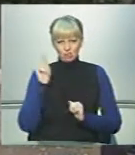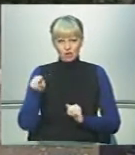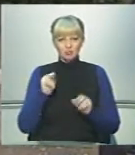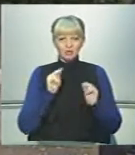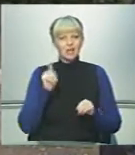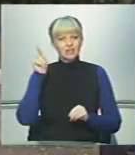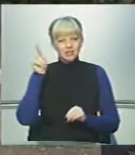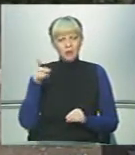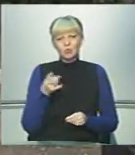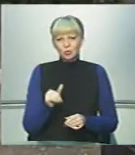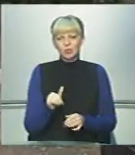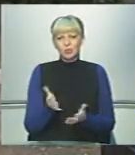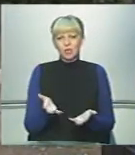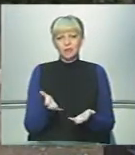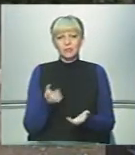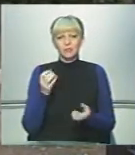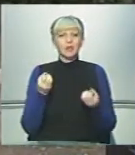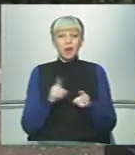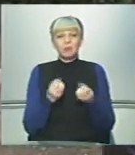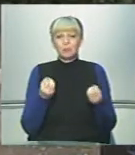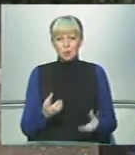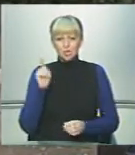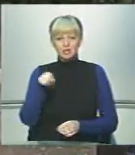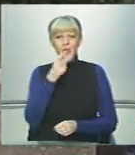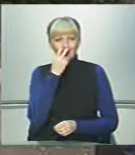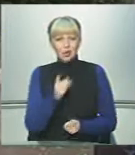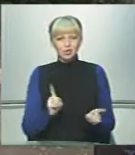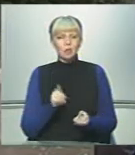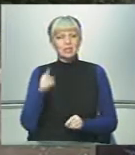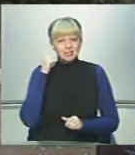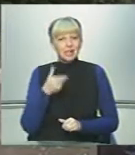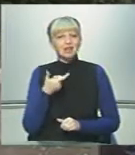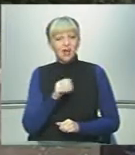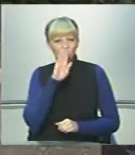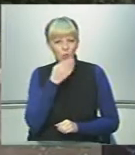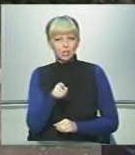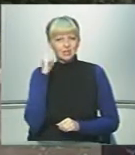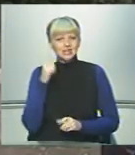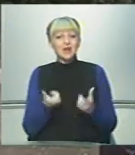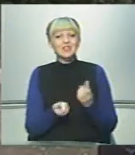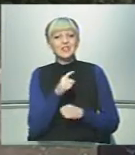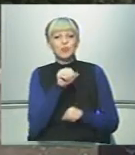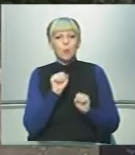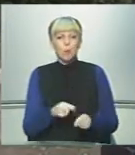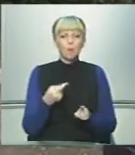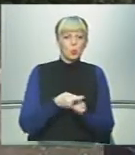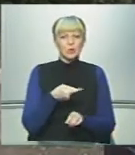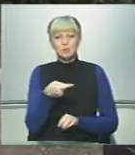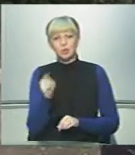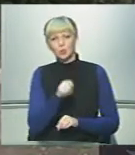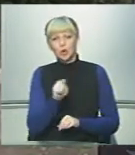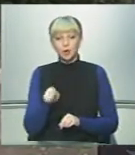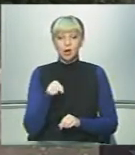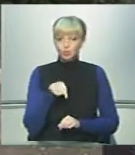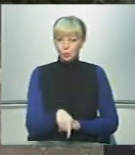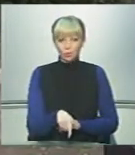Чесно, там якось простіше. Там ти бачиш, ти знаєш, де ворог, ти знаєш, звідки він може бути плюс-мінус туди-сюди.